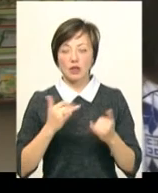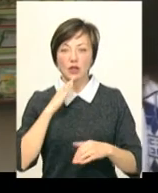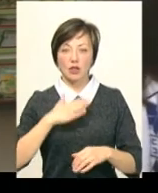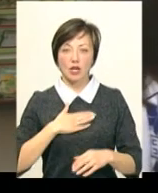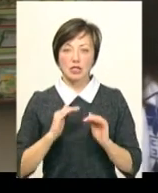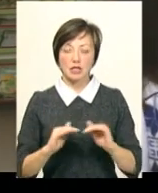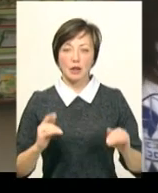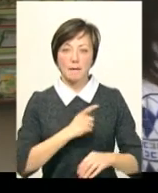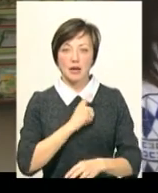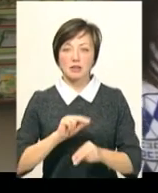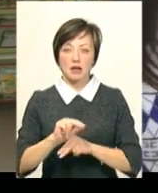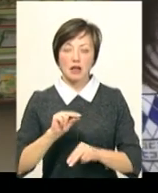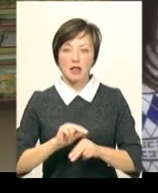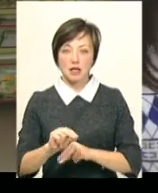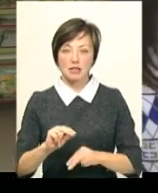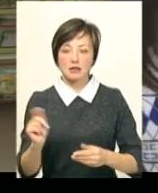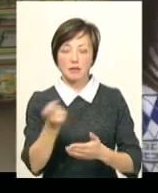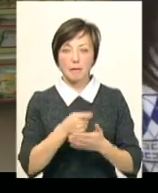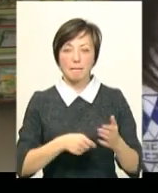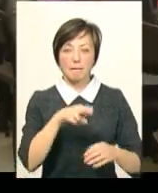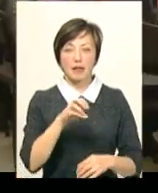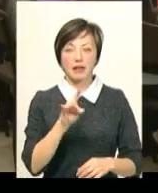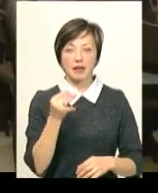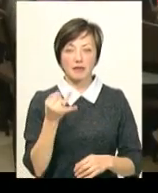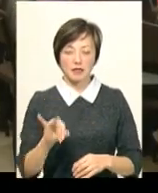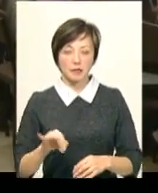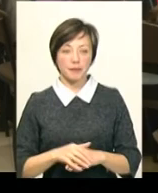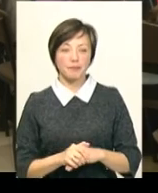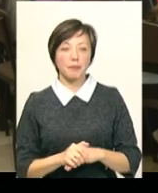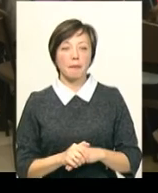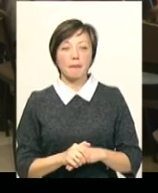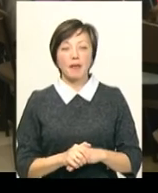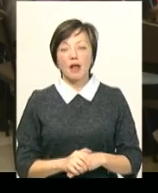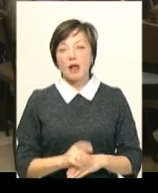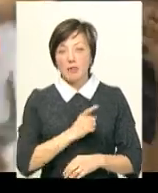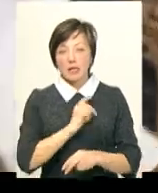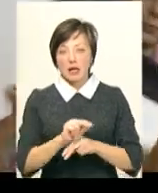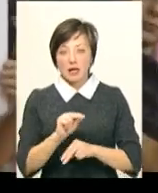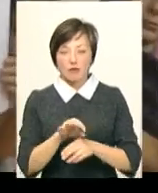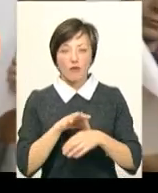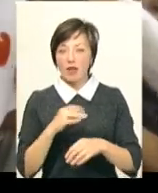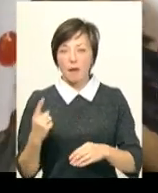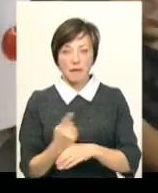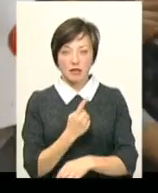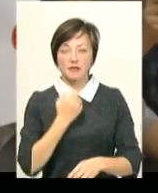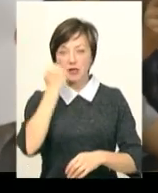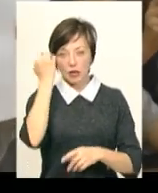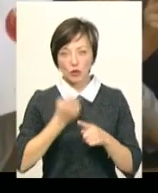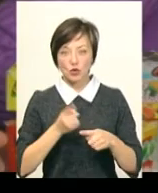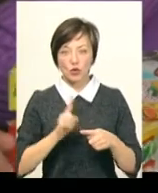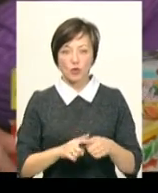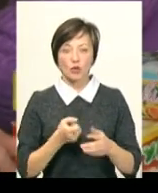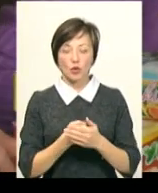дітей майстер-клас з Петриківського розпису. Майстер-класи у бібліотеці проводяться вже не вперше. Завдяки цьому